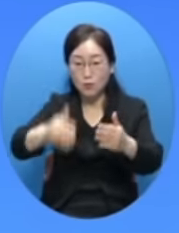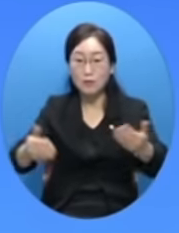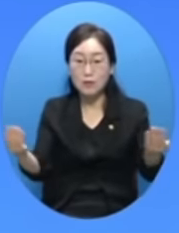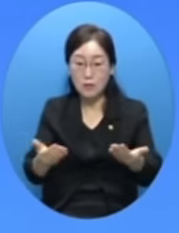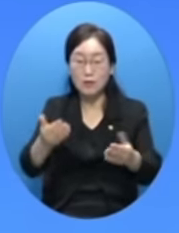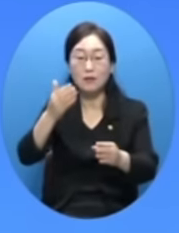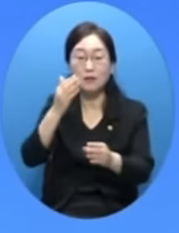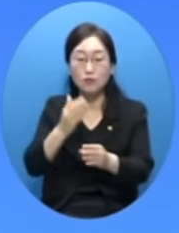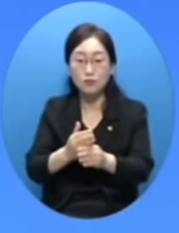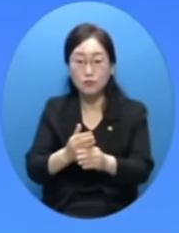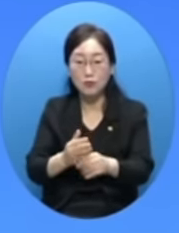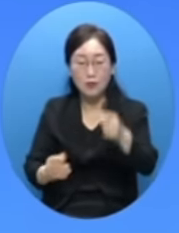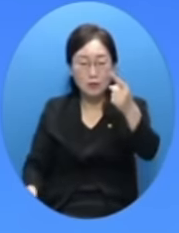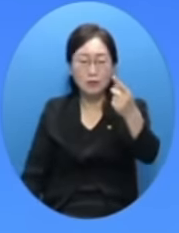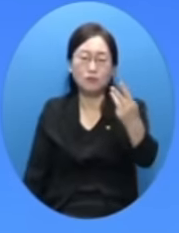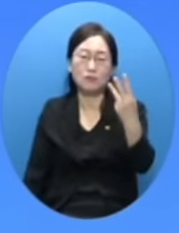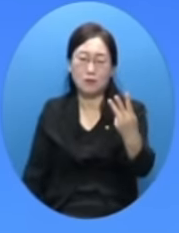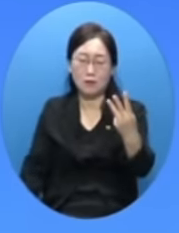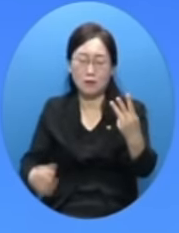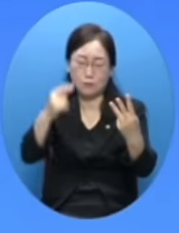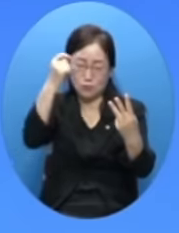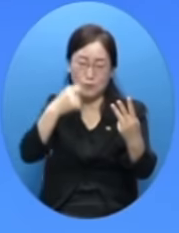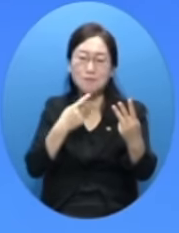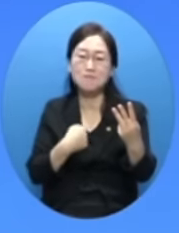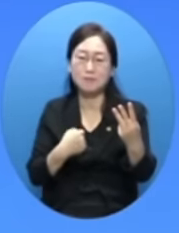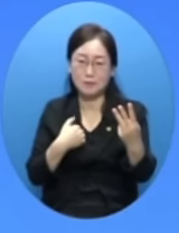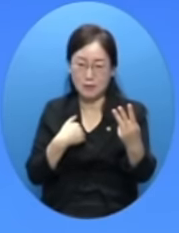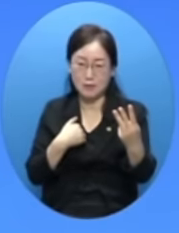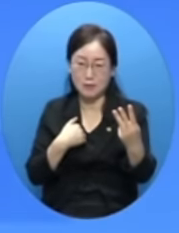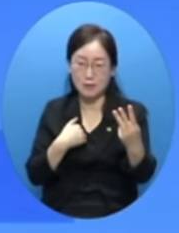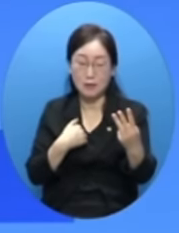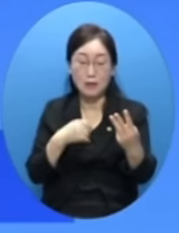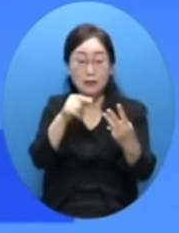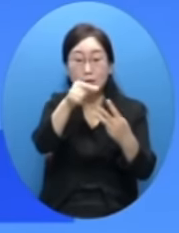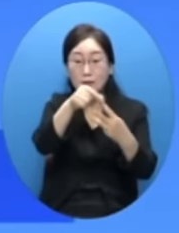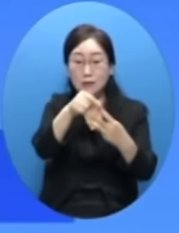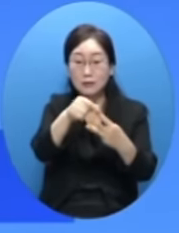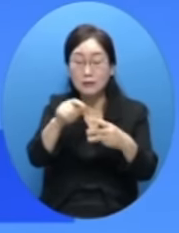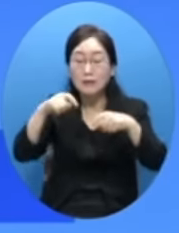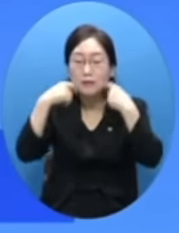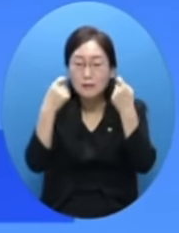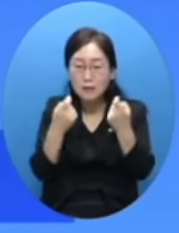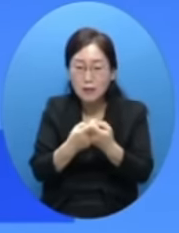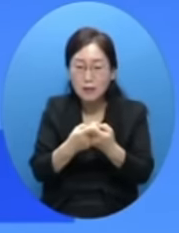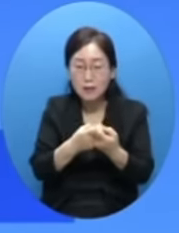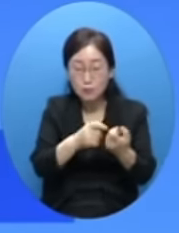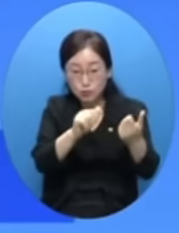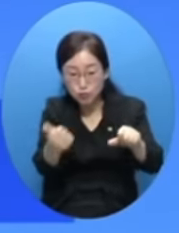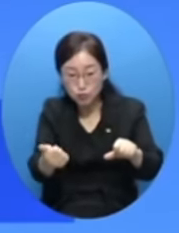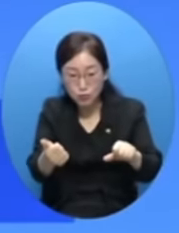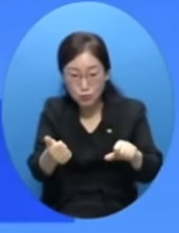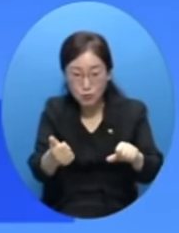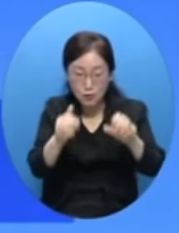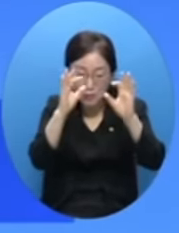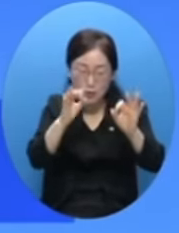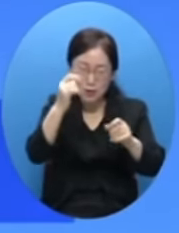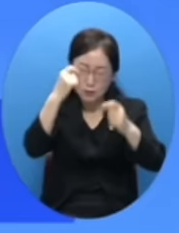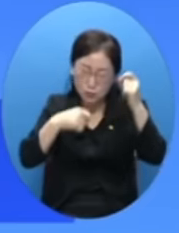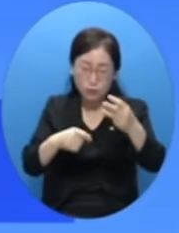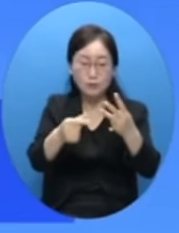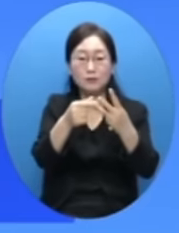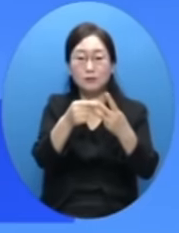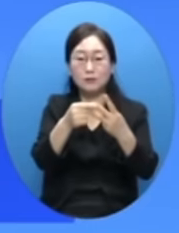가운데 세 번 눈물을 흘리셨습니다. 한 번은 한 개인의 죽음 앞에서 눈물을 흘리셨고 또 한